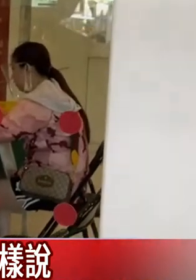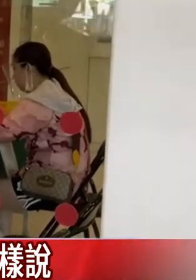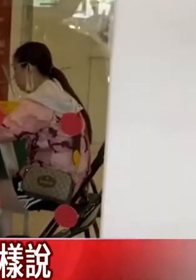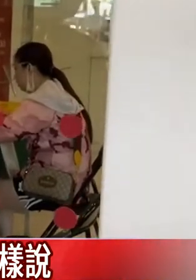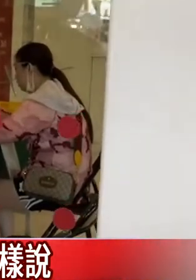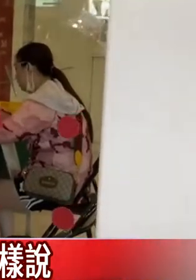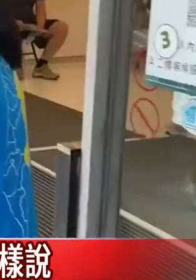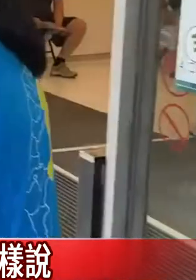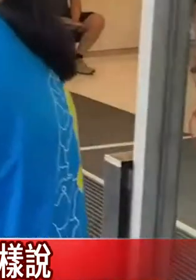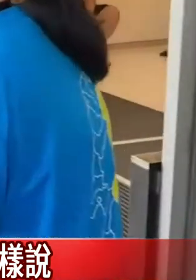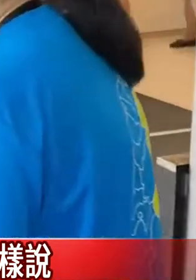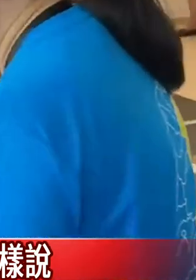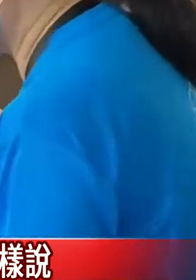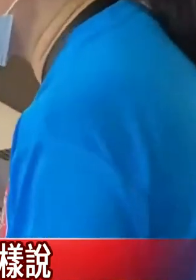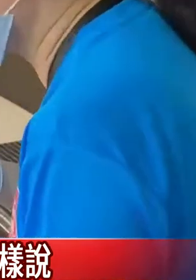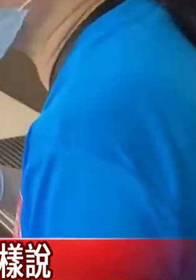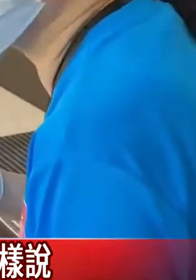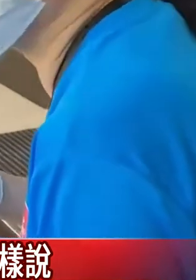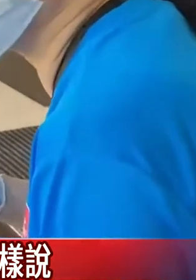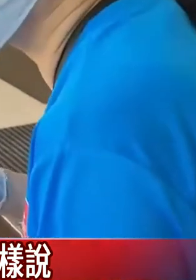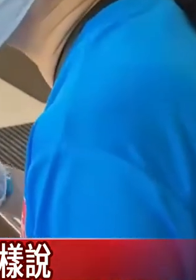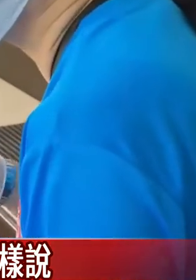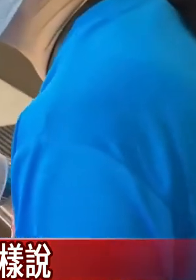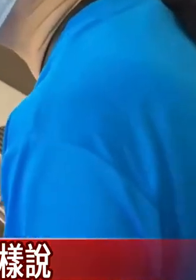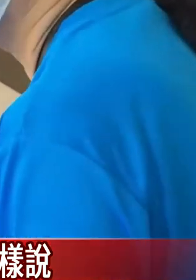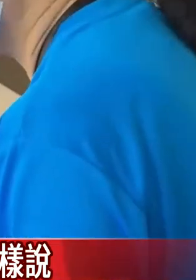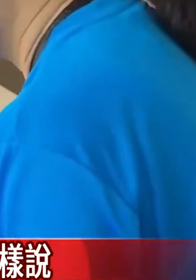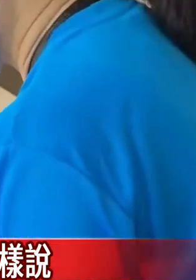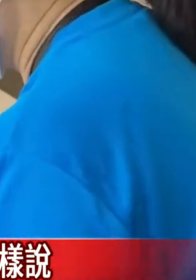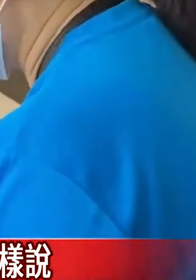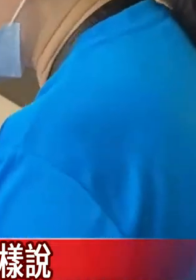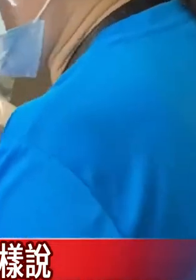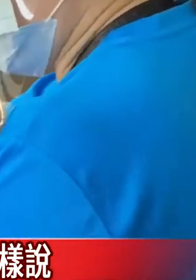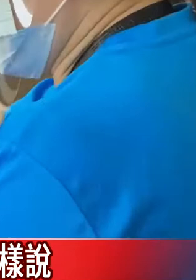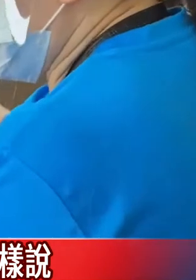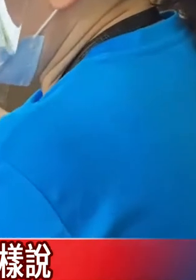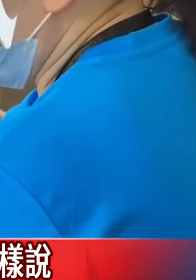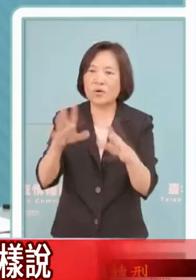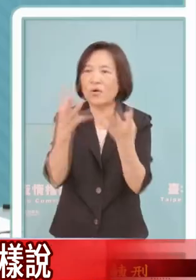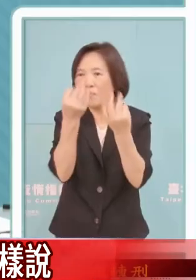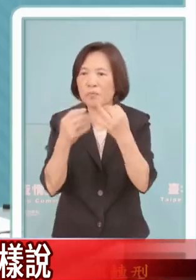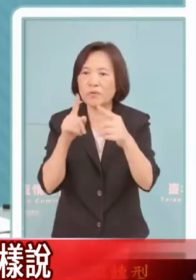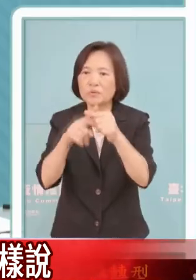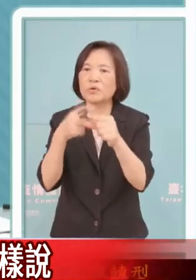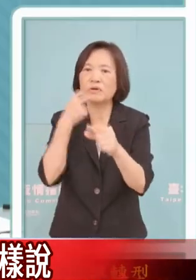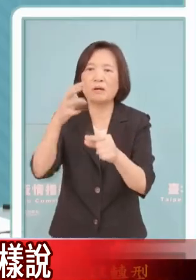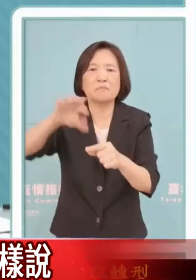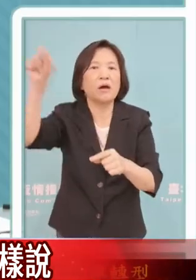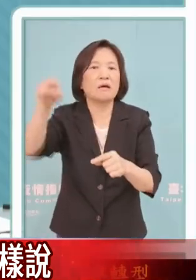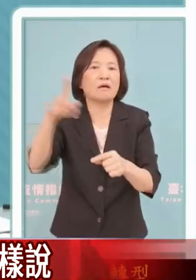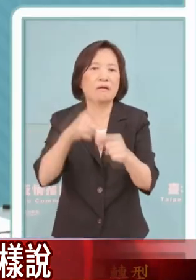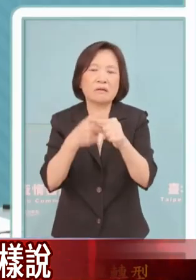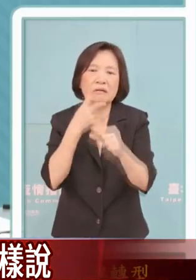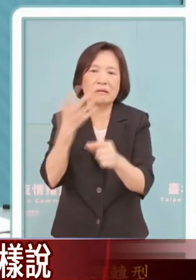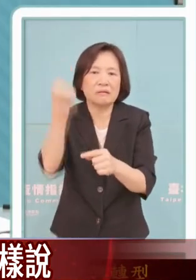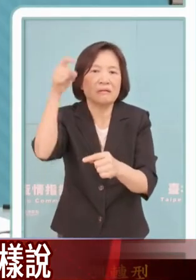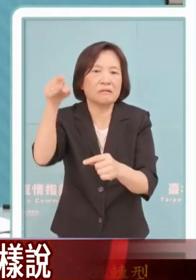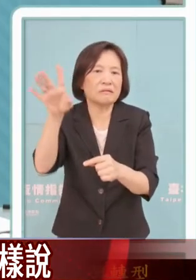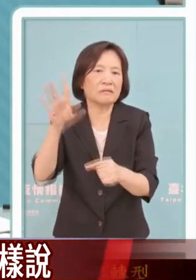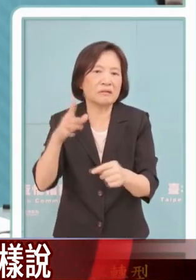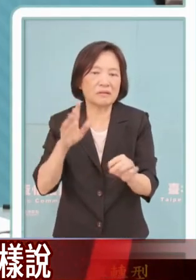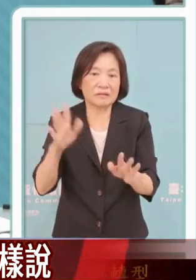连吃饭都有问题，现在提振兴根本是脑袋装水泥。 到现在为止，对台